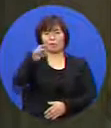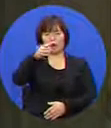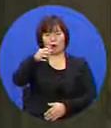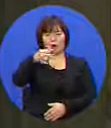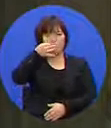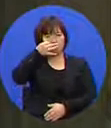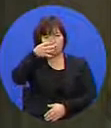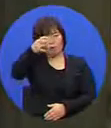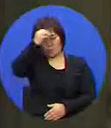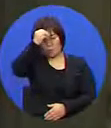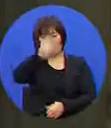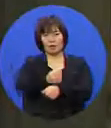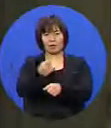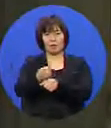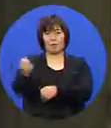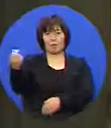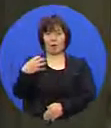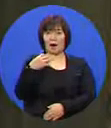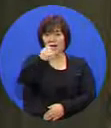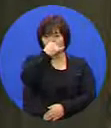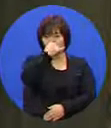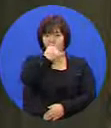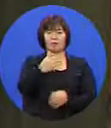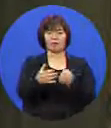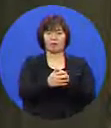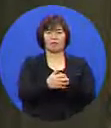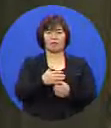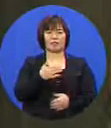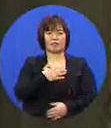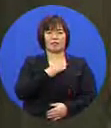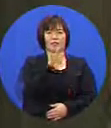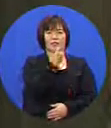솔선수범하겠다 이렇게 말을 해서 이 보이차가